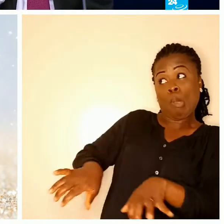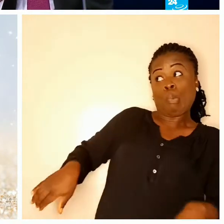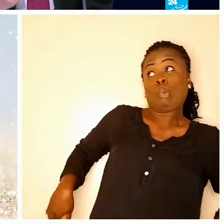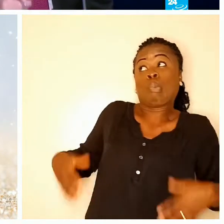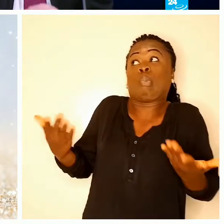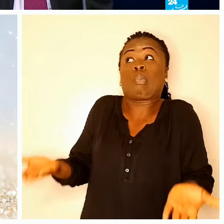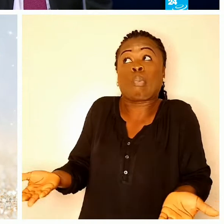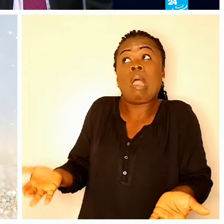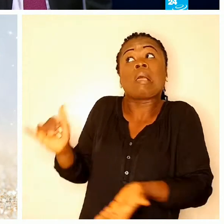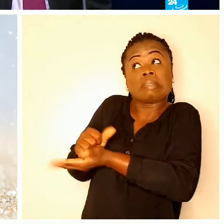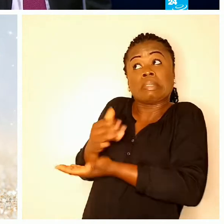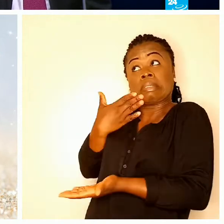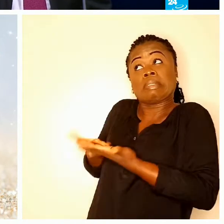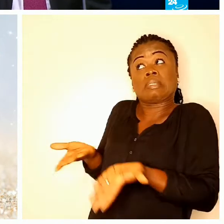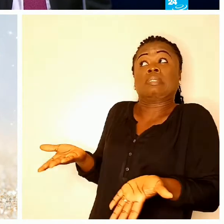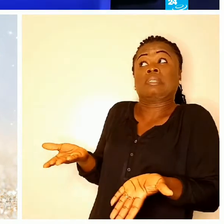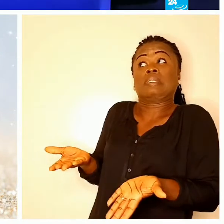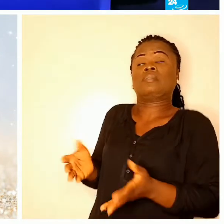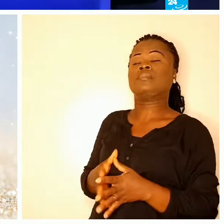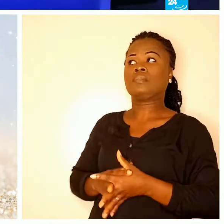à la crédibilité de tout cela?